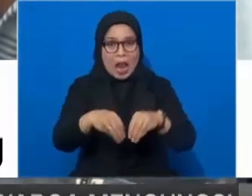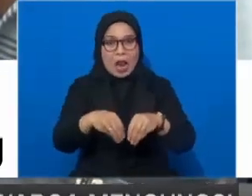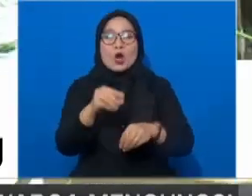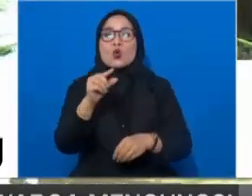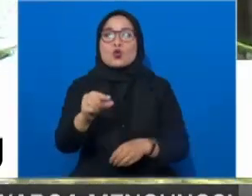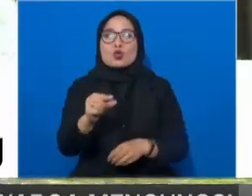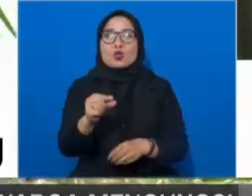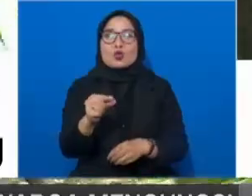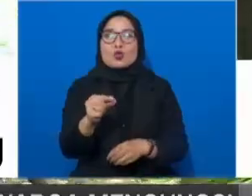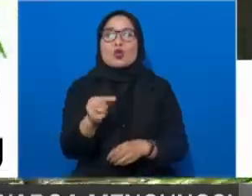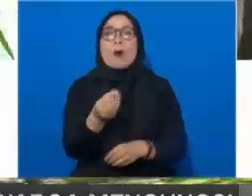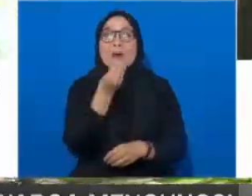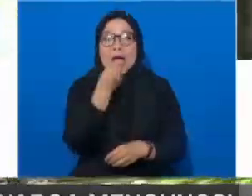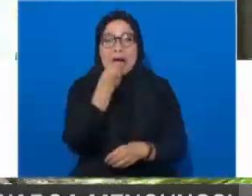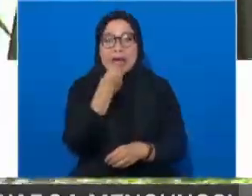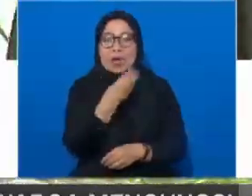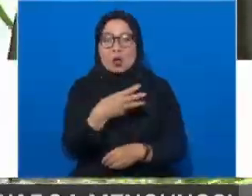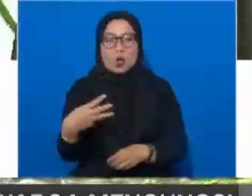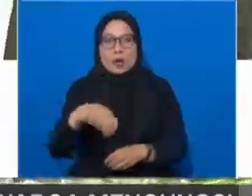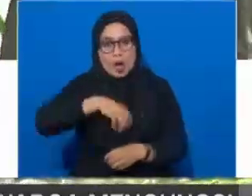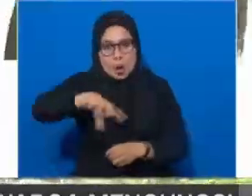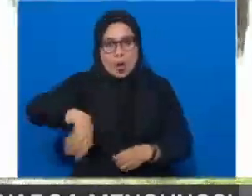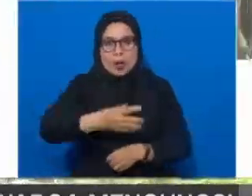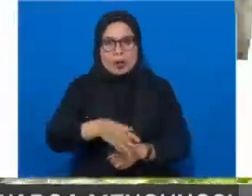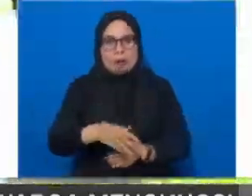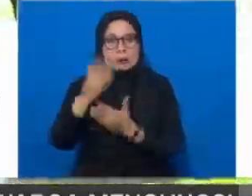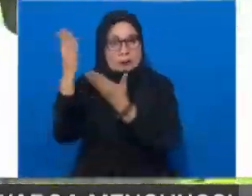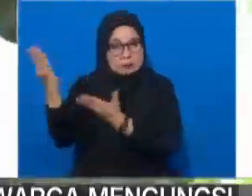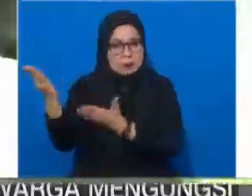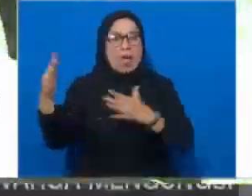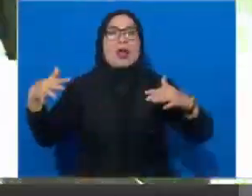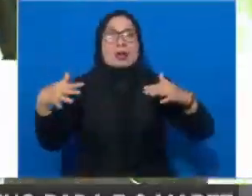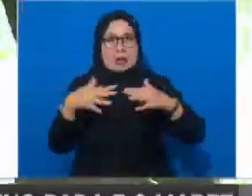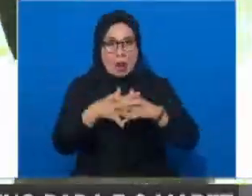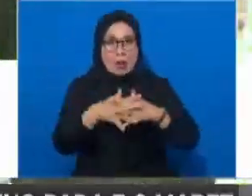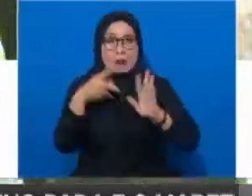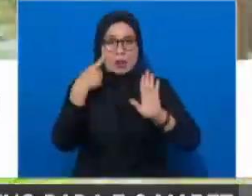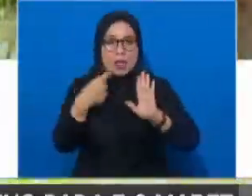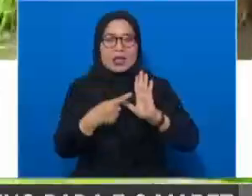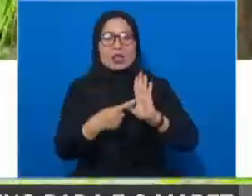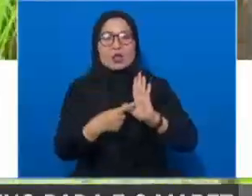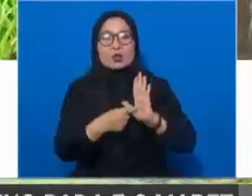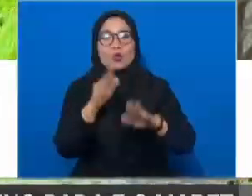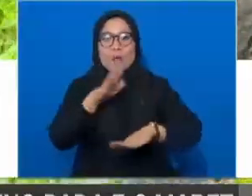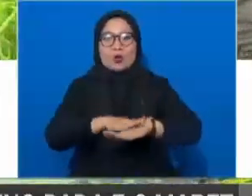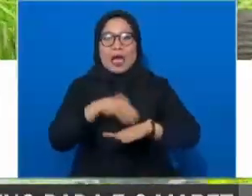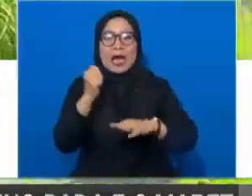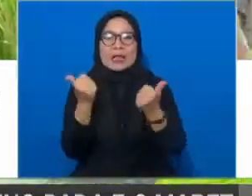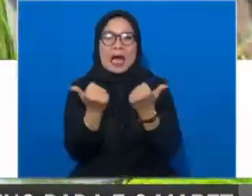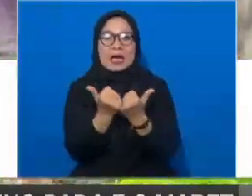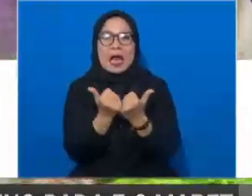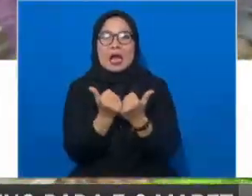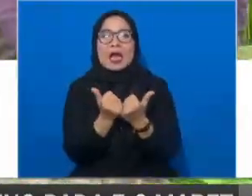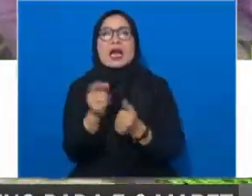keluarga. Sawah ini menjadi saksi bisu transformasi ekonomi dan budaya Tangerang dari masyarakat